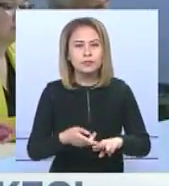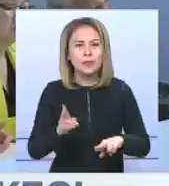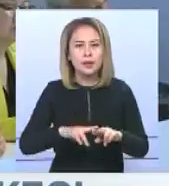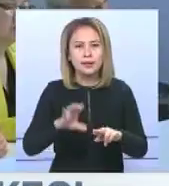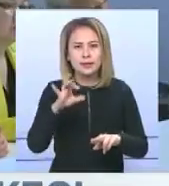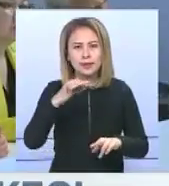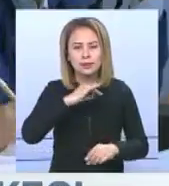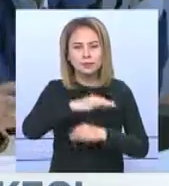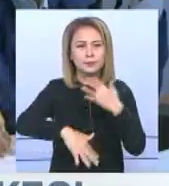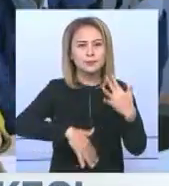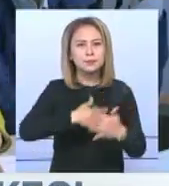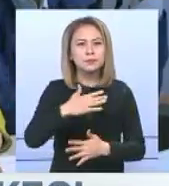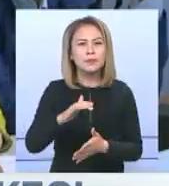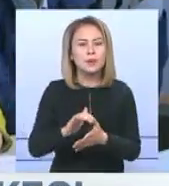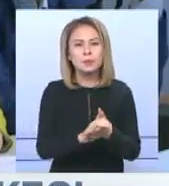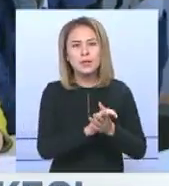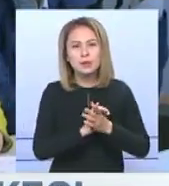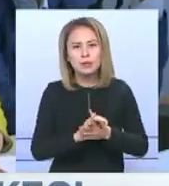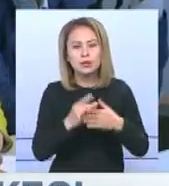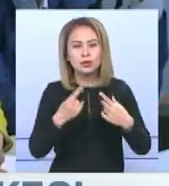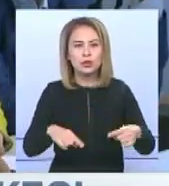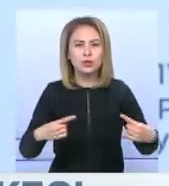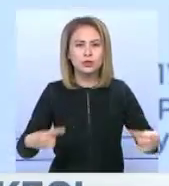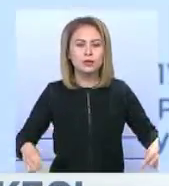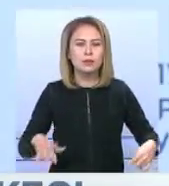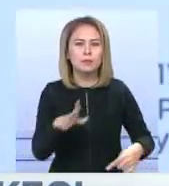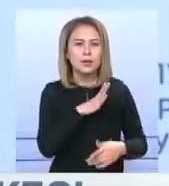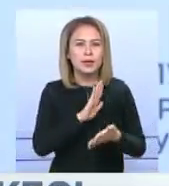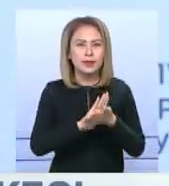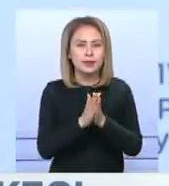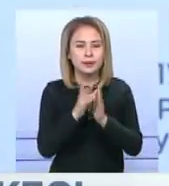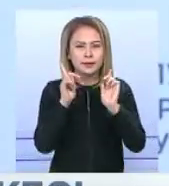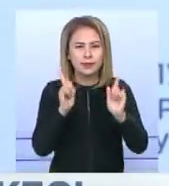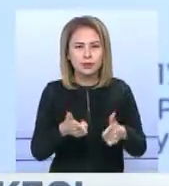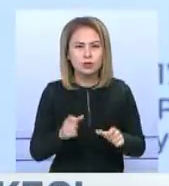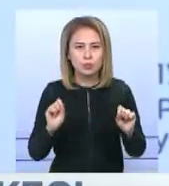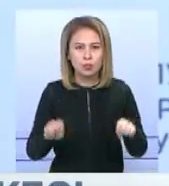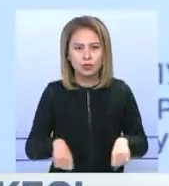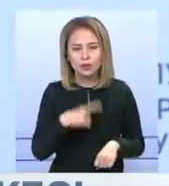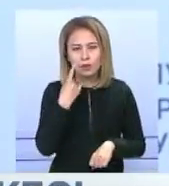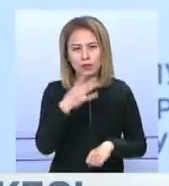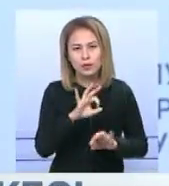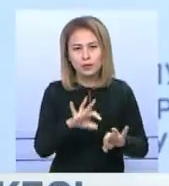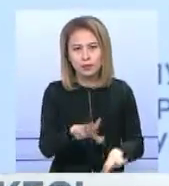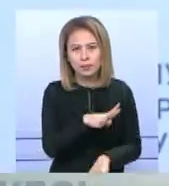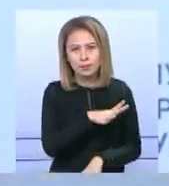сириялық қақтығысты тек бейбіт сұхбат жолымен және бітімге келу арқылы шешу мүмкін екендігін атап өткен болатын.